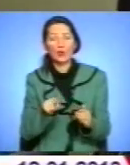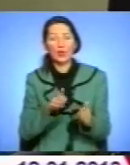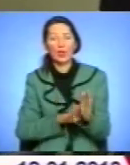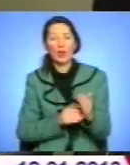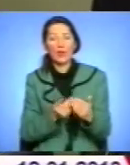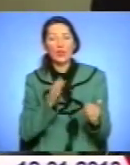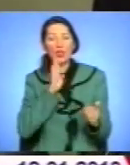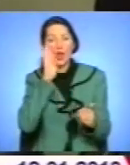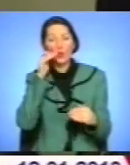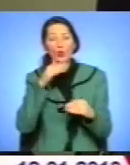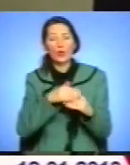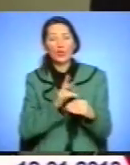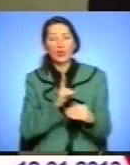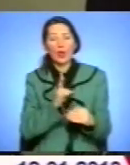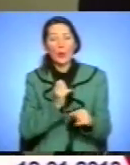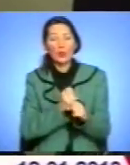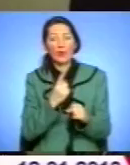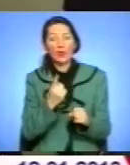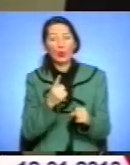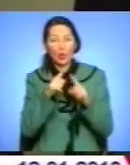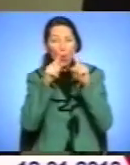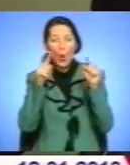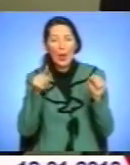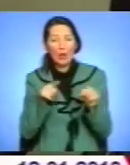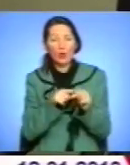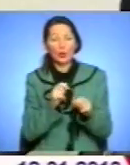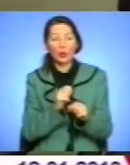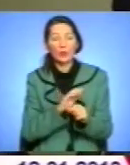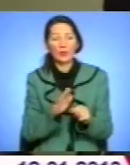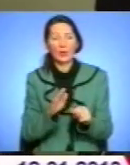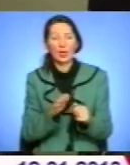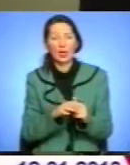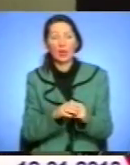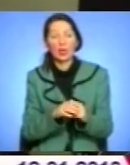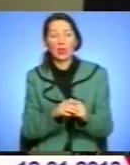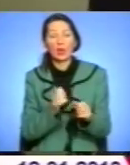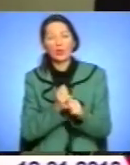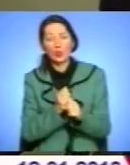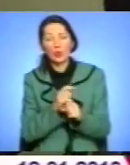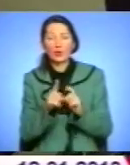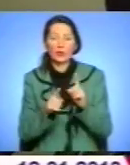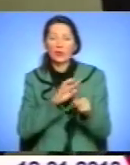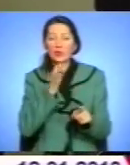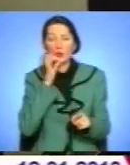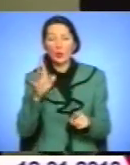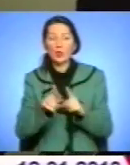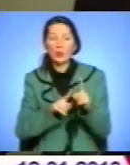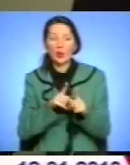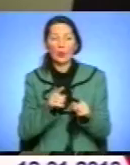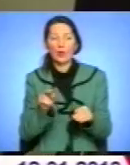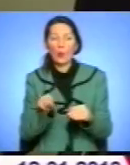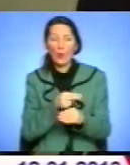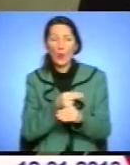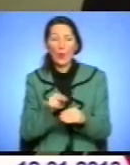до вечора над одною іконою зробив, не сподобався, переробив, поправив.